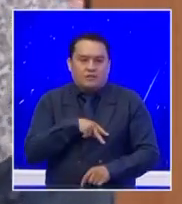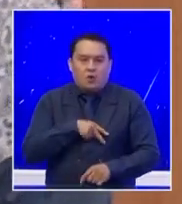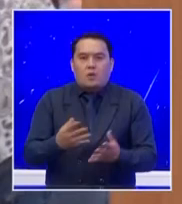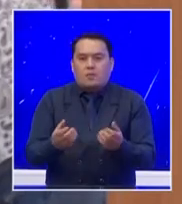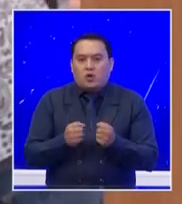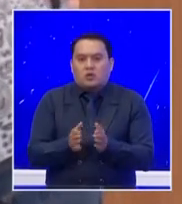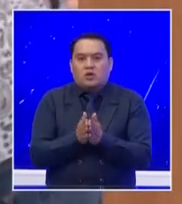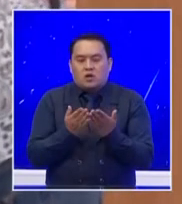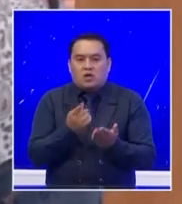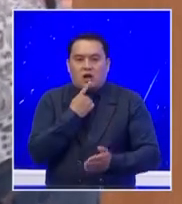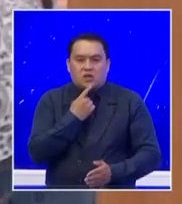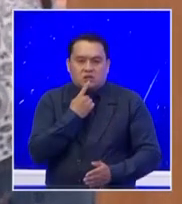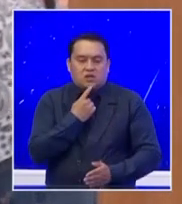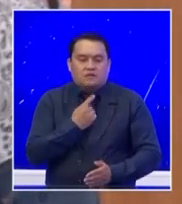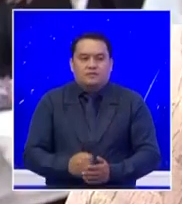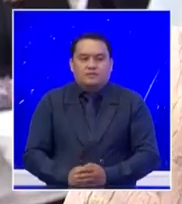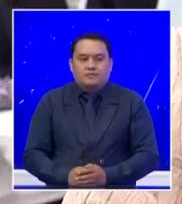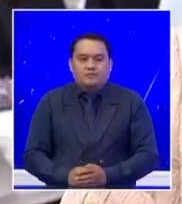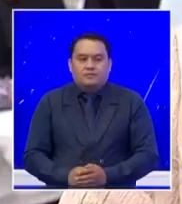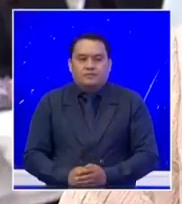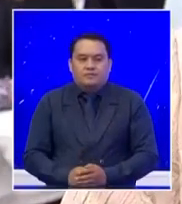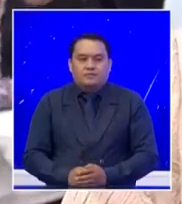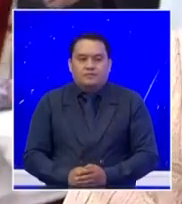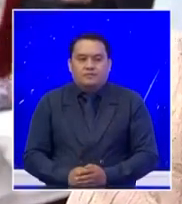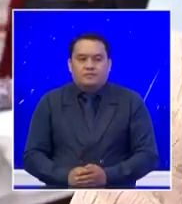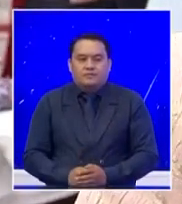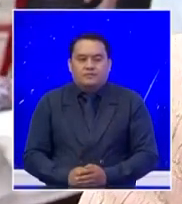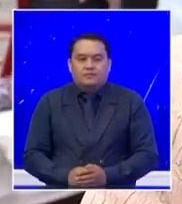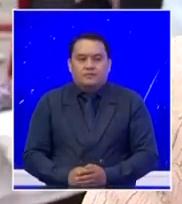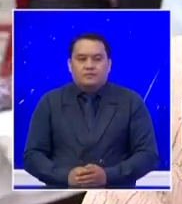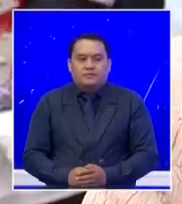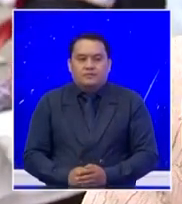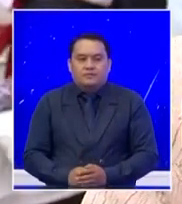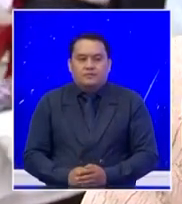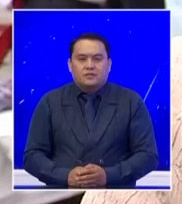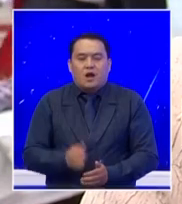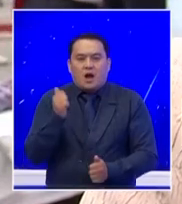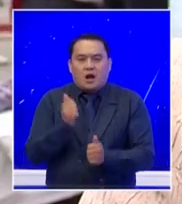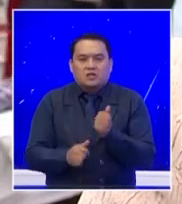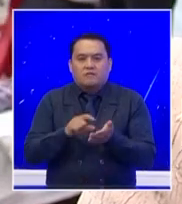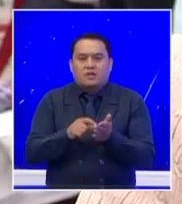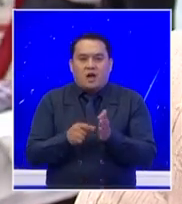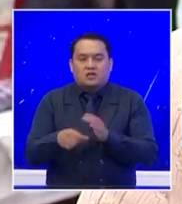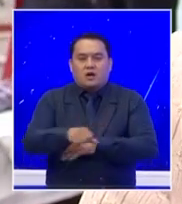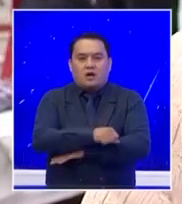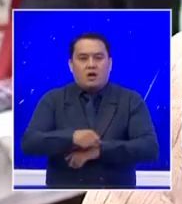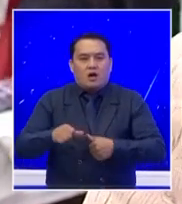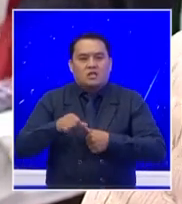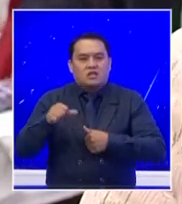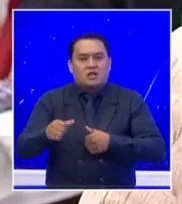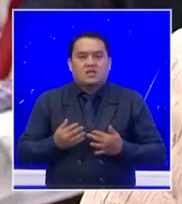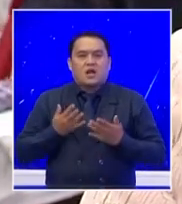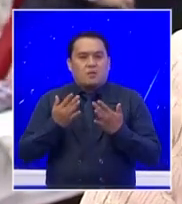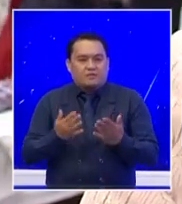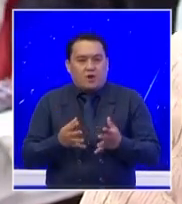двое получили аттестаты особого образца. Для каждого класса линейка проходит отдельно. Такие